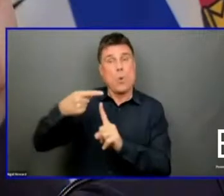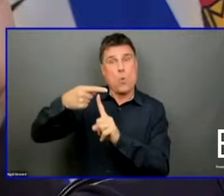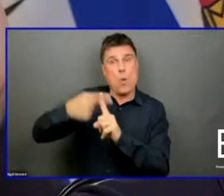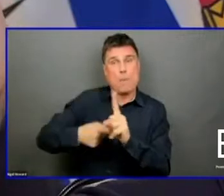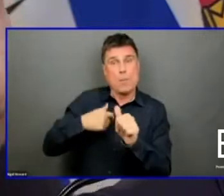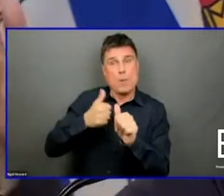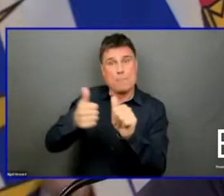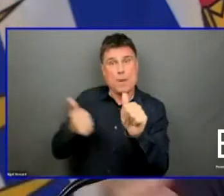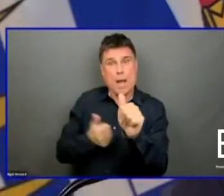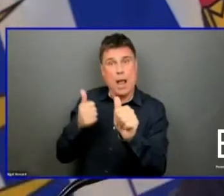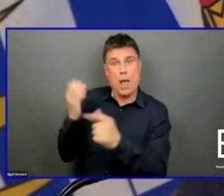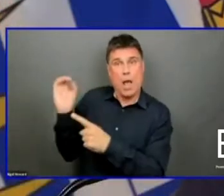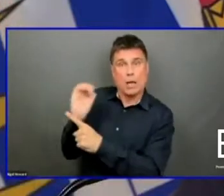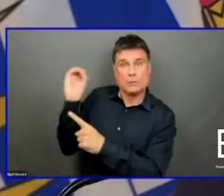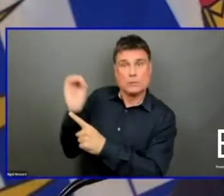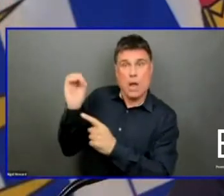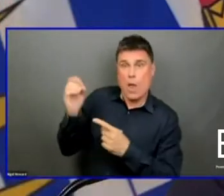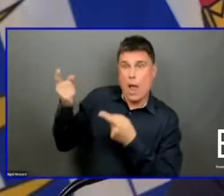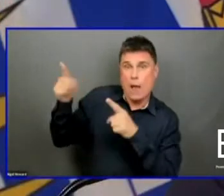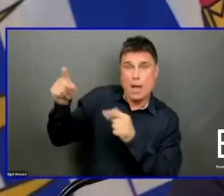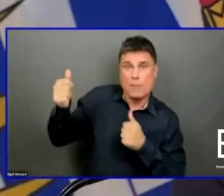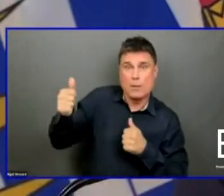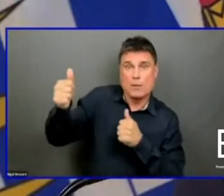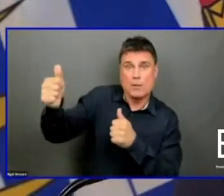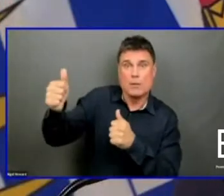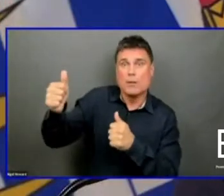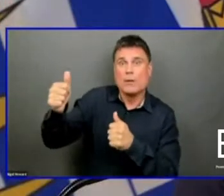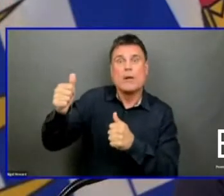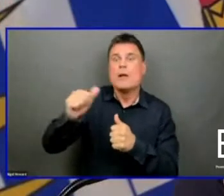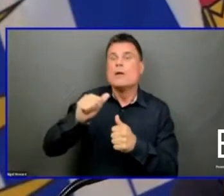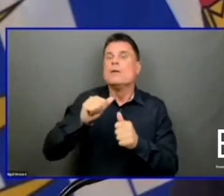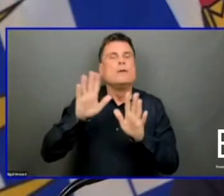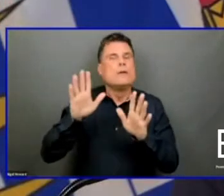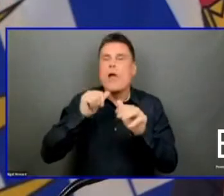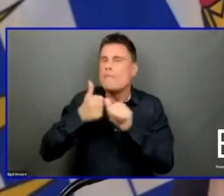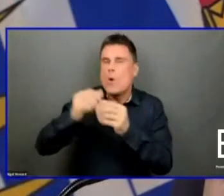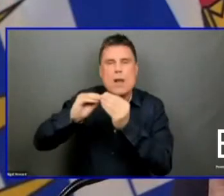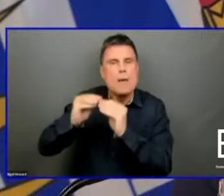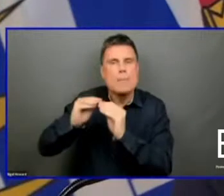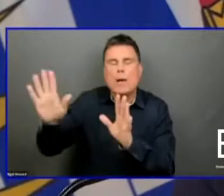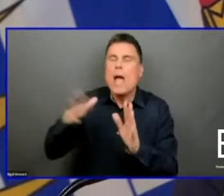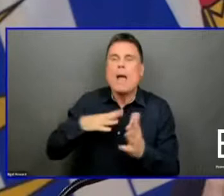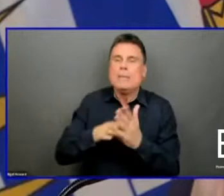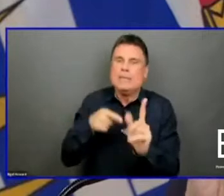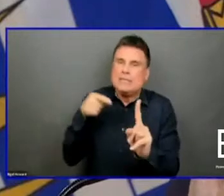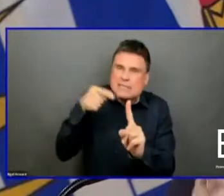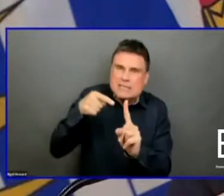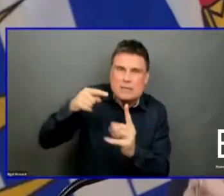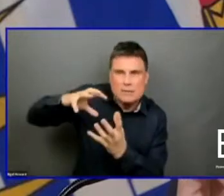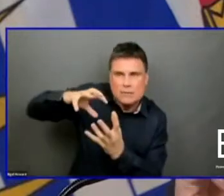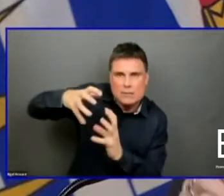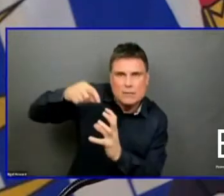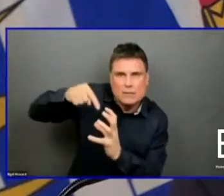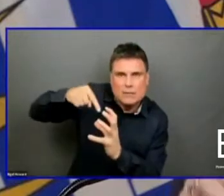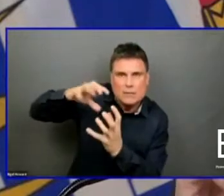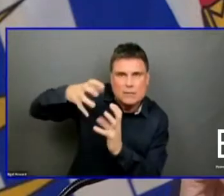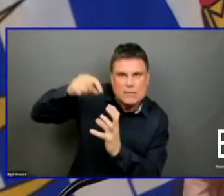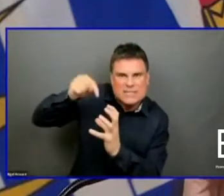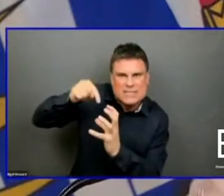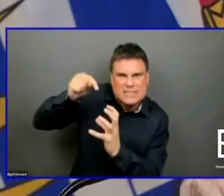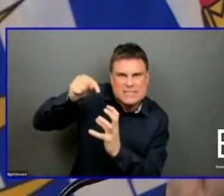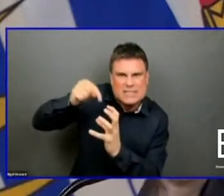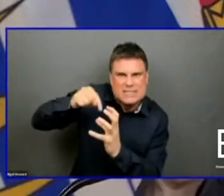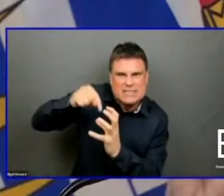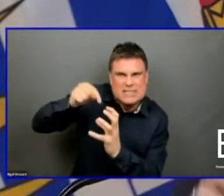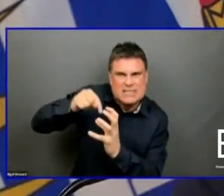响的。 So it was really only in reference to the proportion of variants of concern that